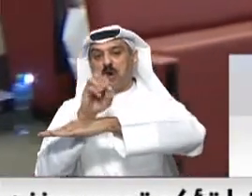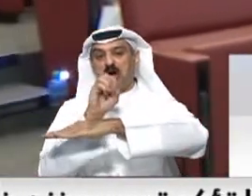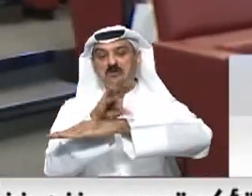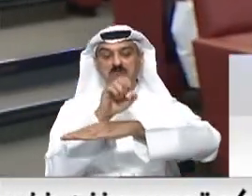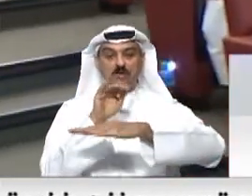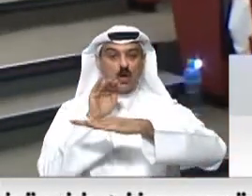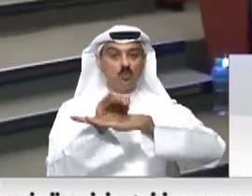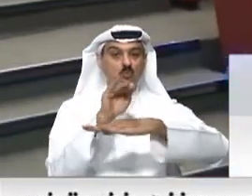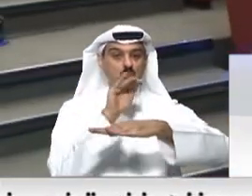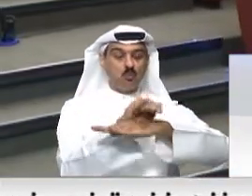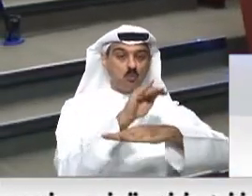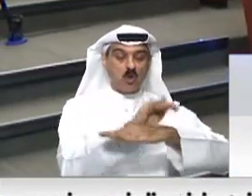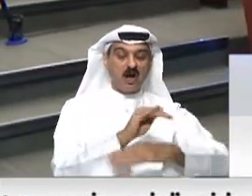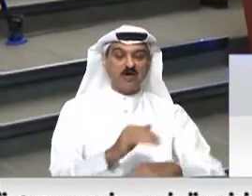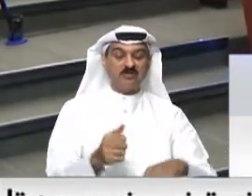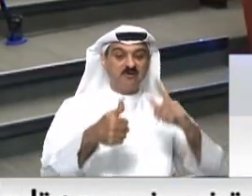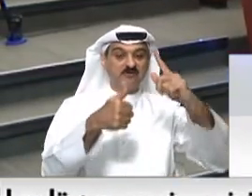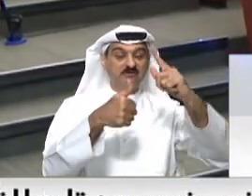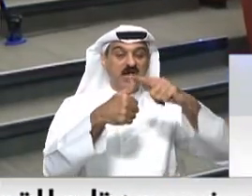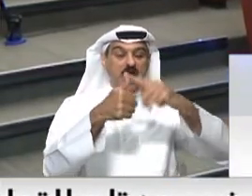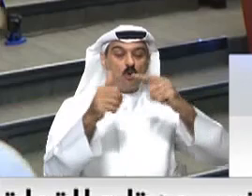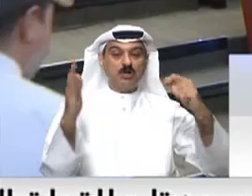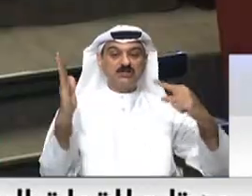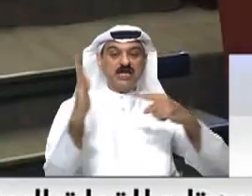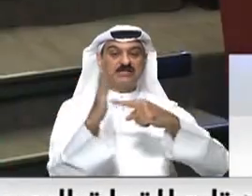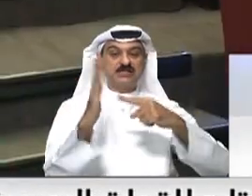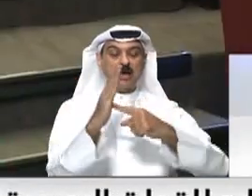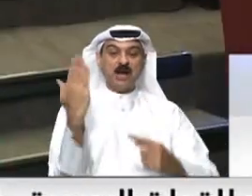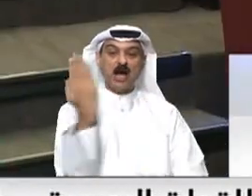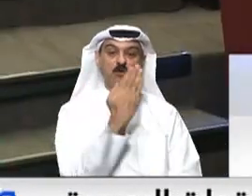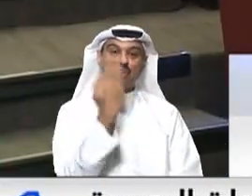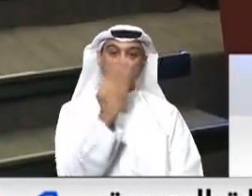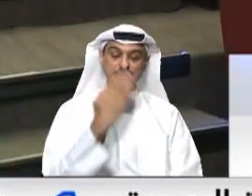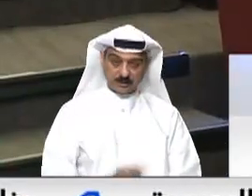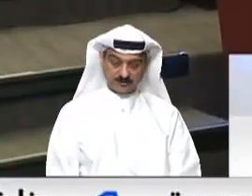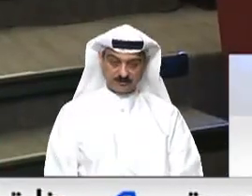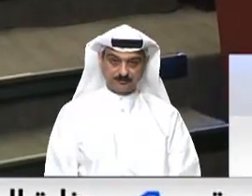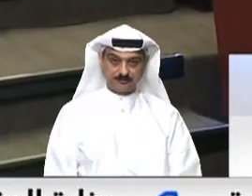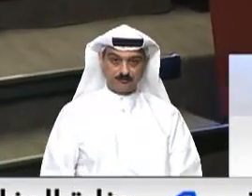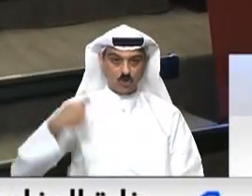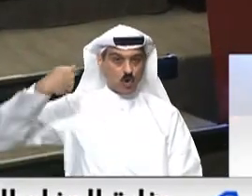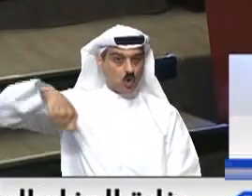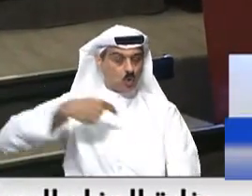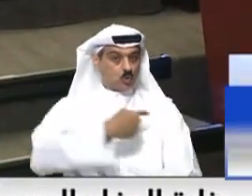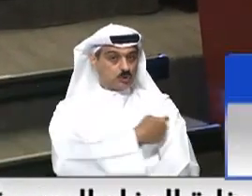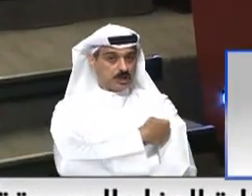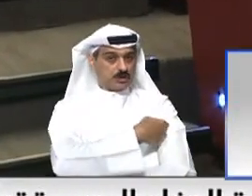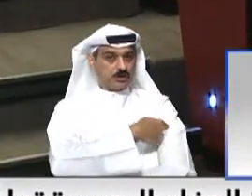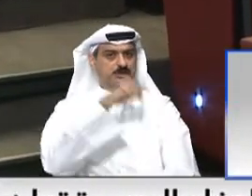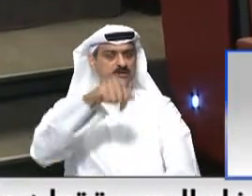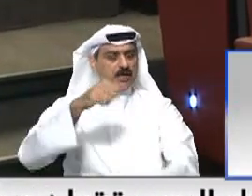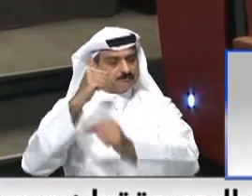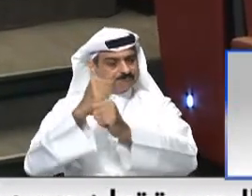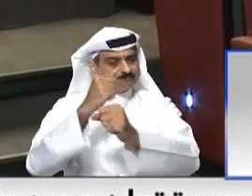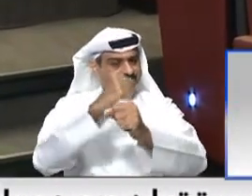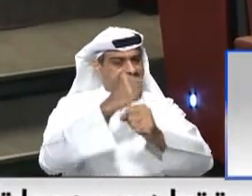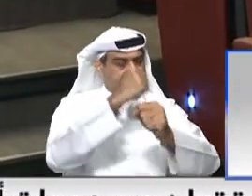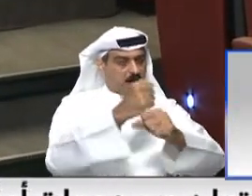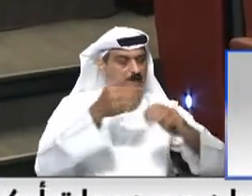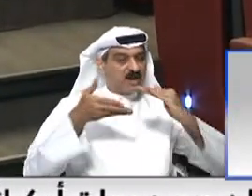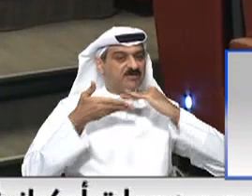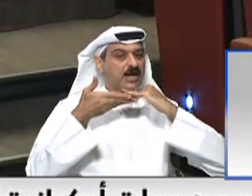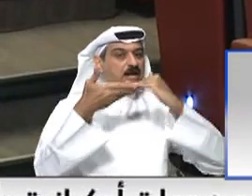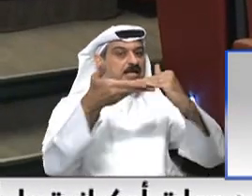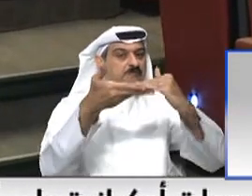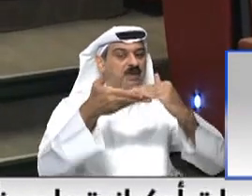وخاصة في أروقة الجامعة والمدارس. وزارة الصحة هناك الكثير من الخدمات التي تقدم من أجل